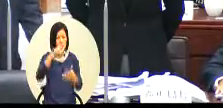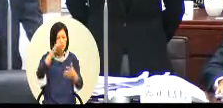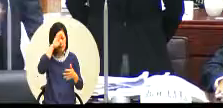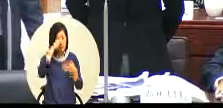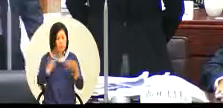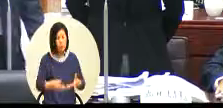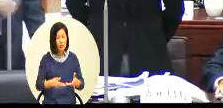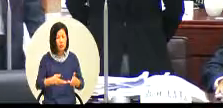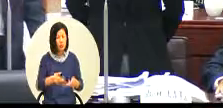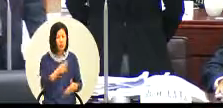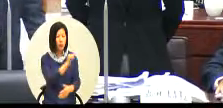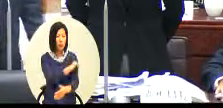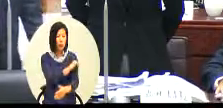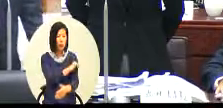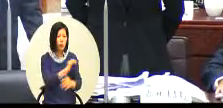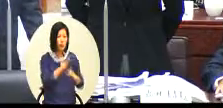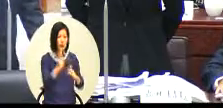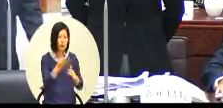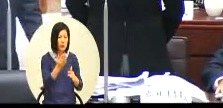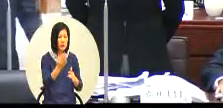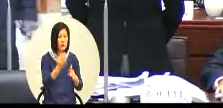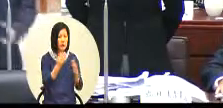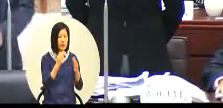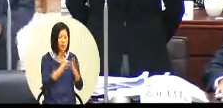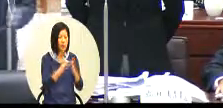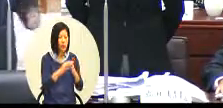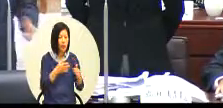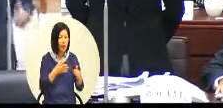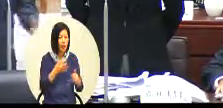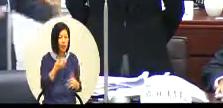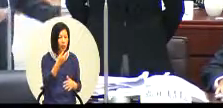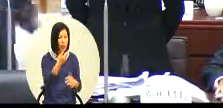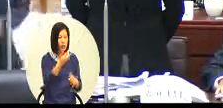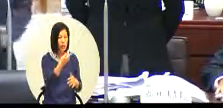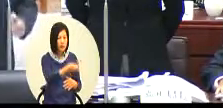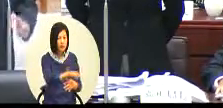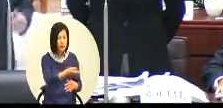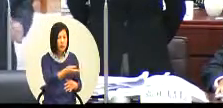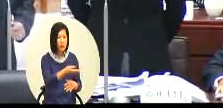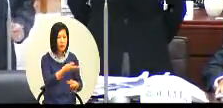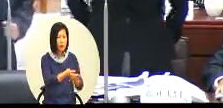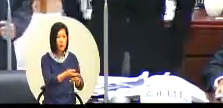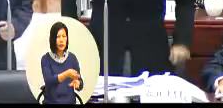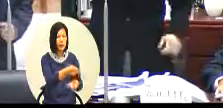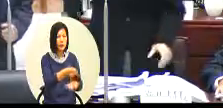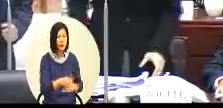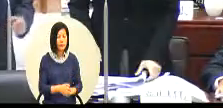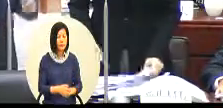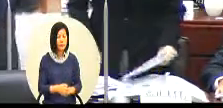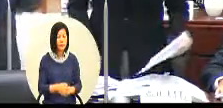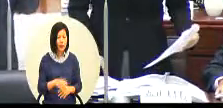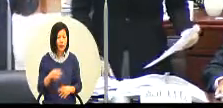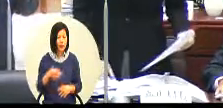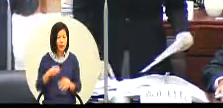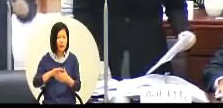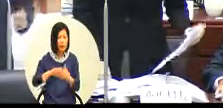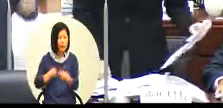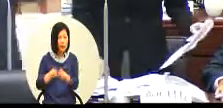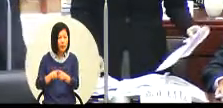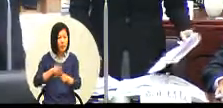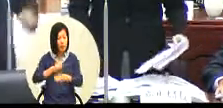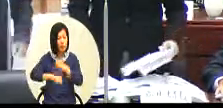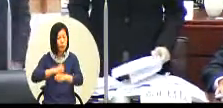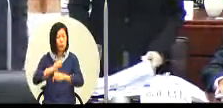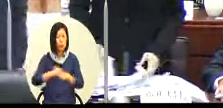之家嘛。那个一般的哦，我们还可以做一般的一些动作的啊，有些动作可